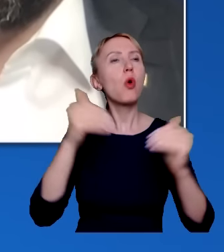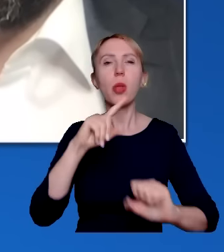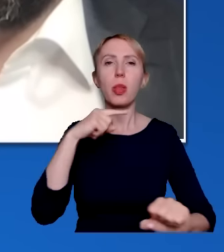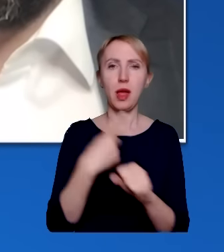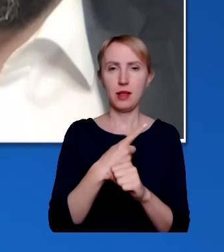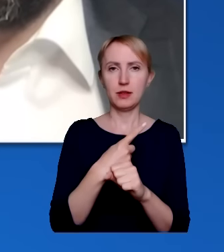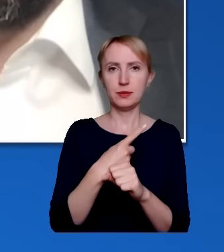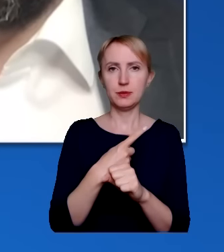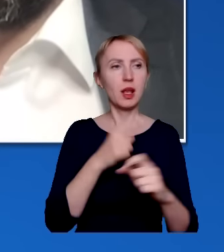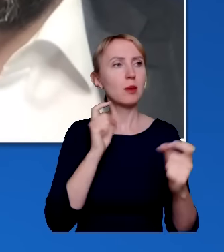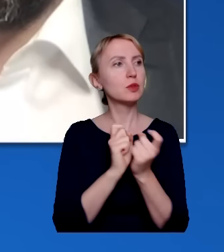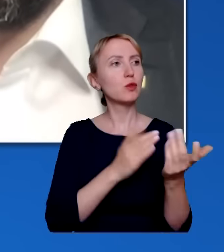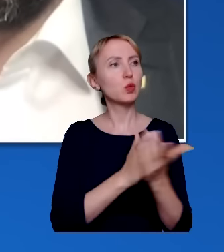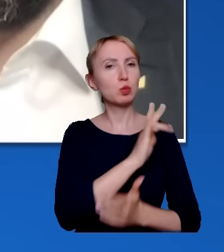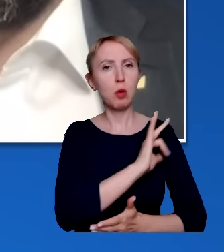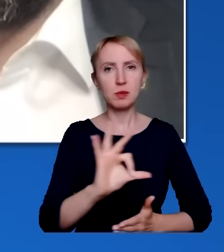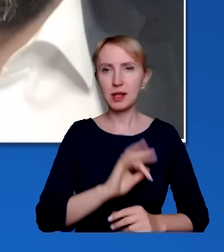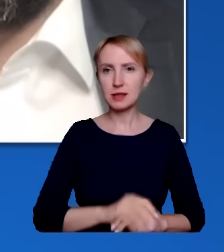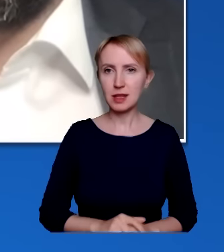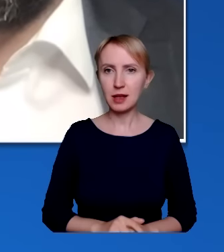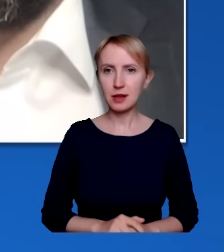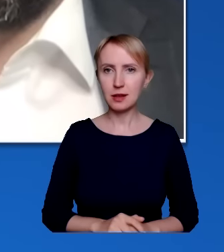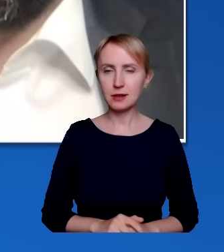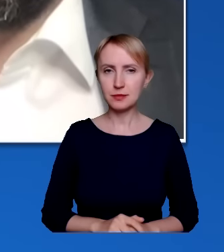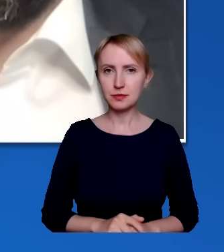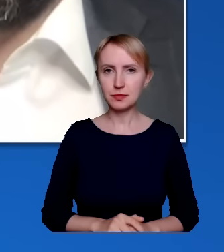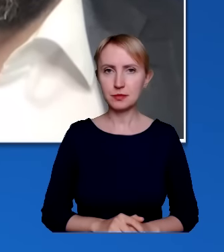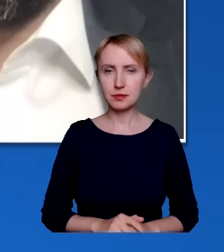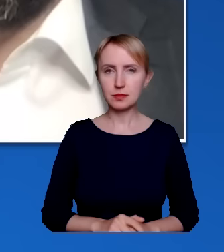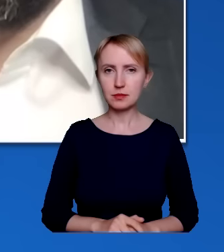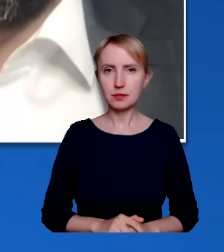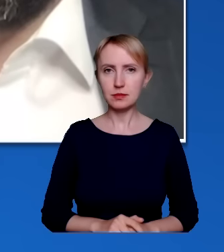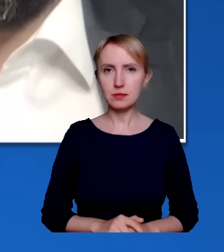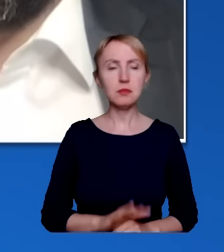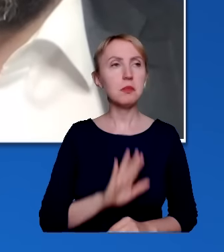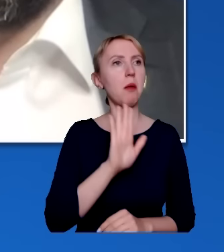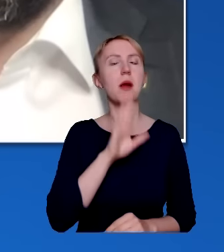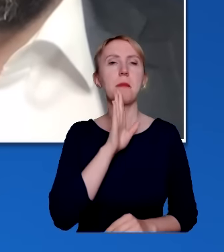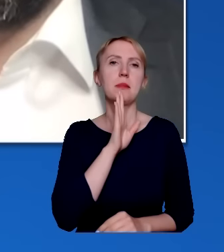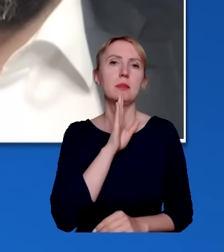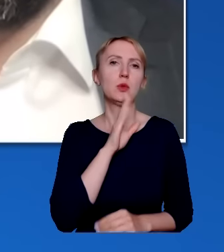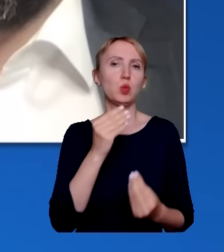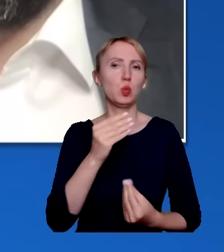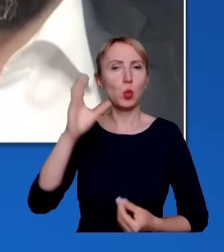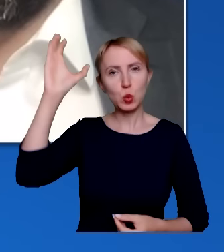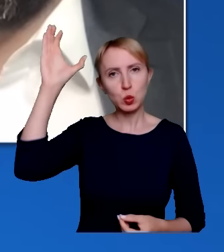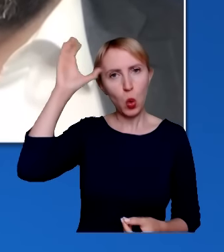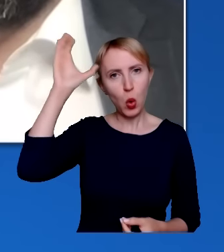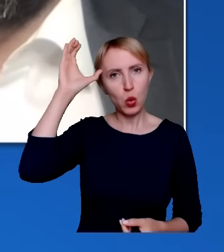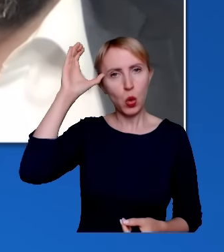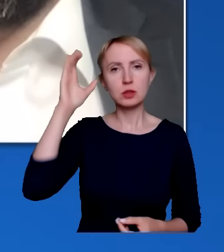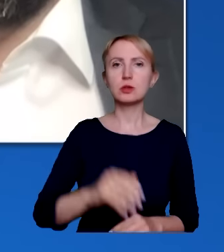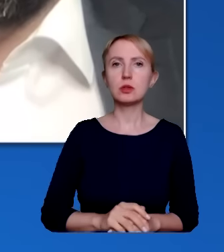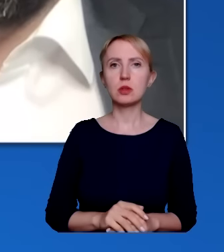służbom specjalnym i ma jakąś niesamowitą zdolność odrzucania